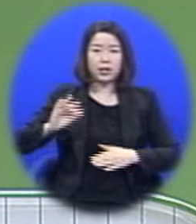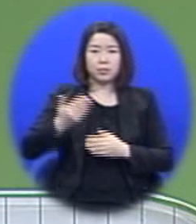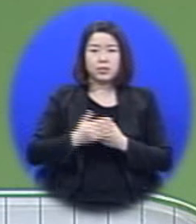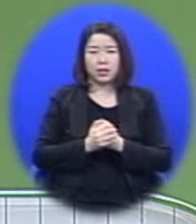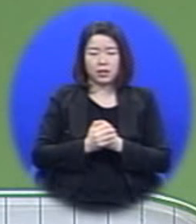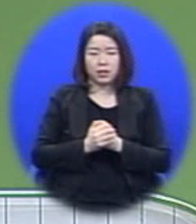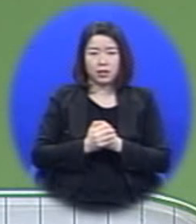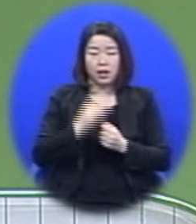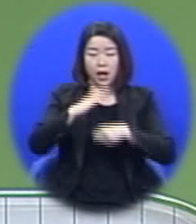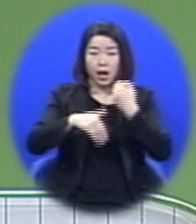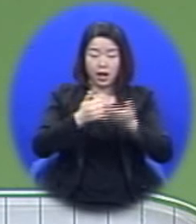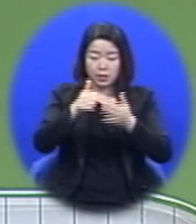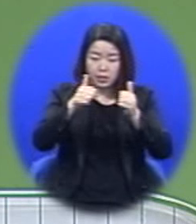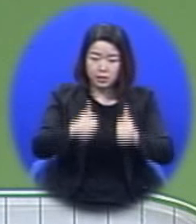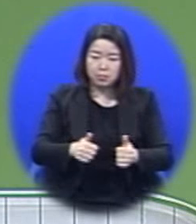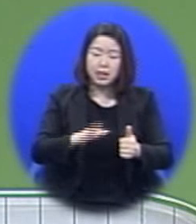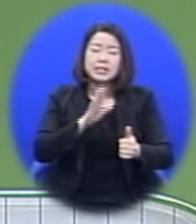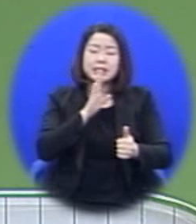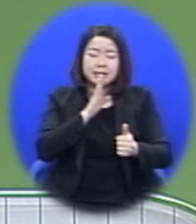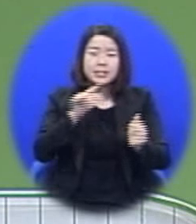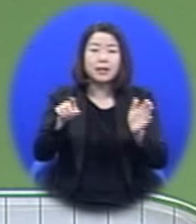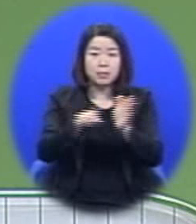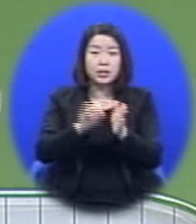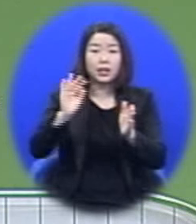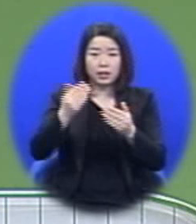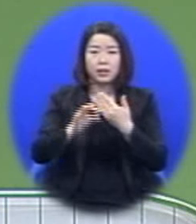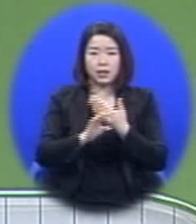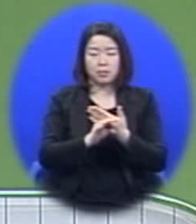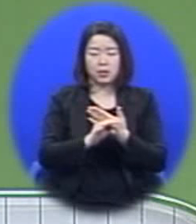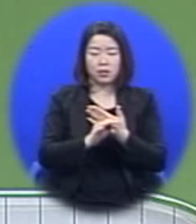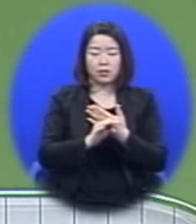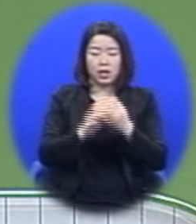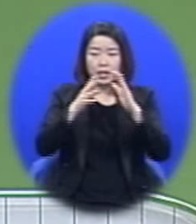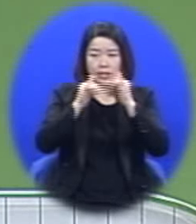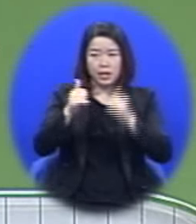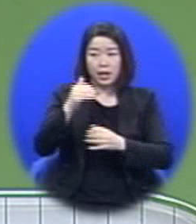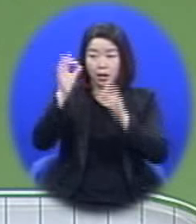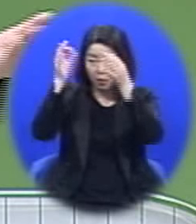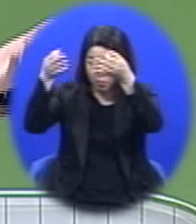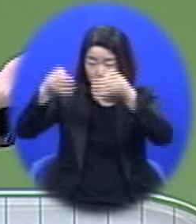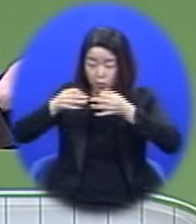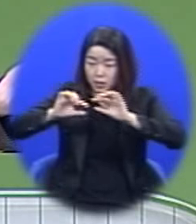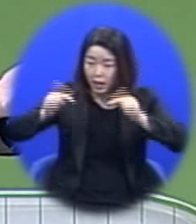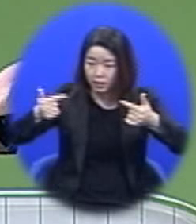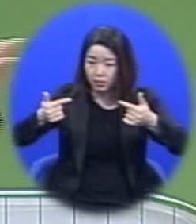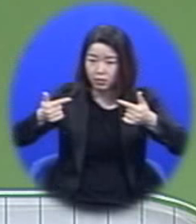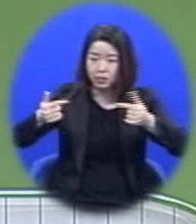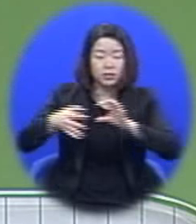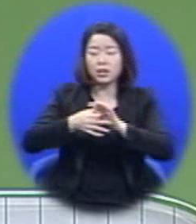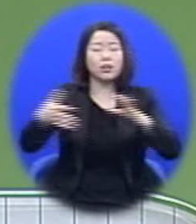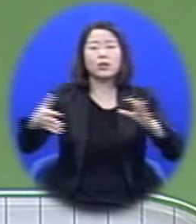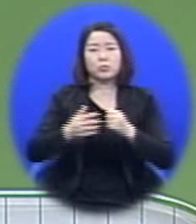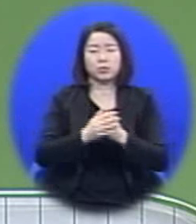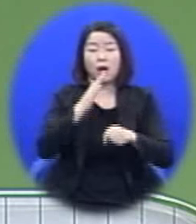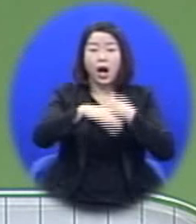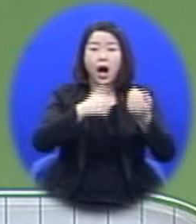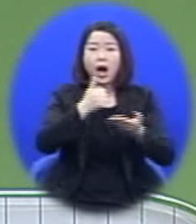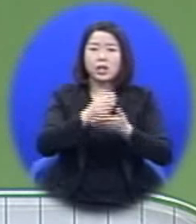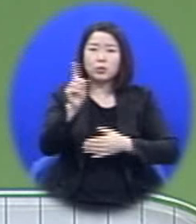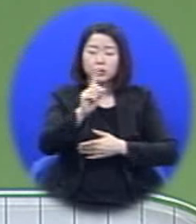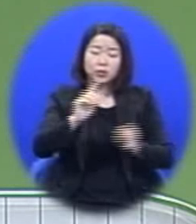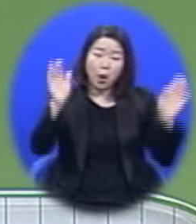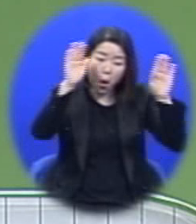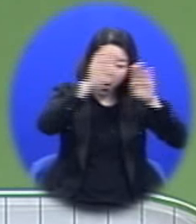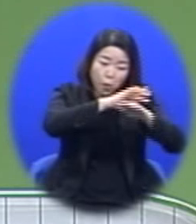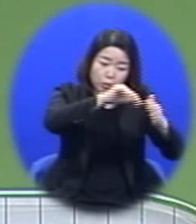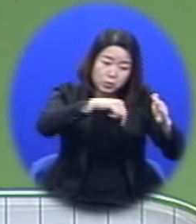하나님의 심판을 진짜 믿어지게 되면 이제는 사람이 안 보는 것이 없어요. 하나님이 어떻게 어두움 속에